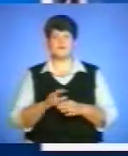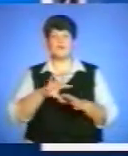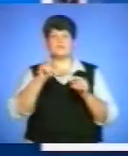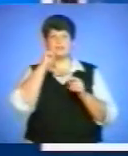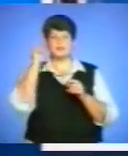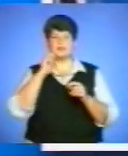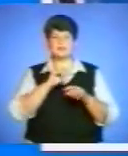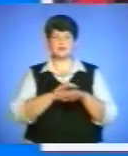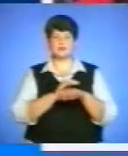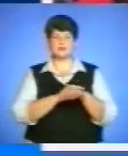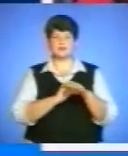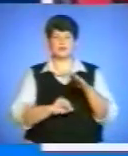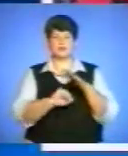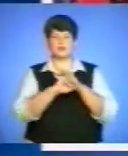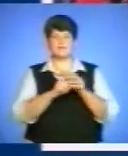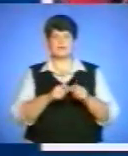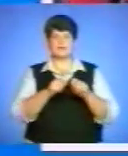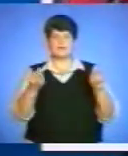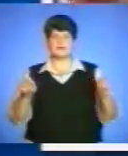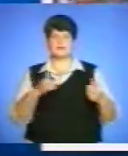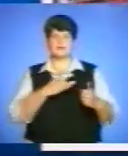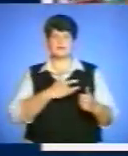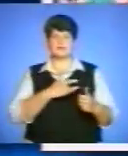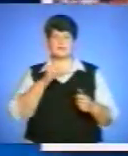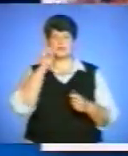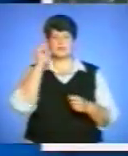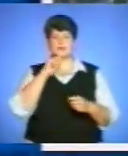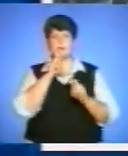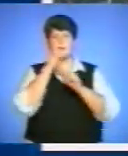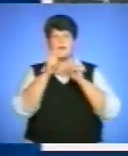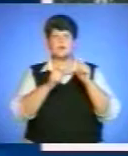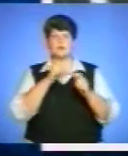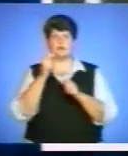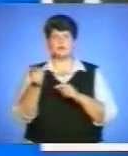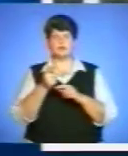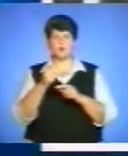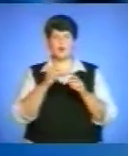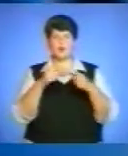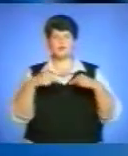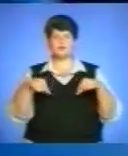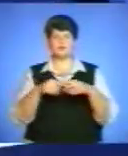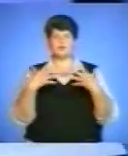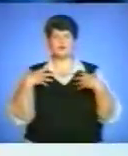Всеукраїнська благодійна фундація «Відкриті серця України» подарувала Тернополю осередок здорового дозвілля.